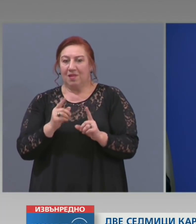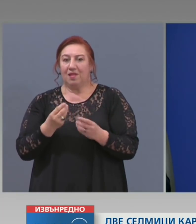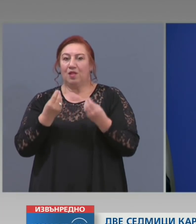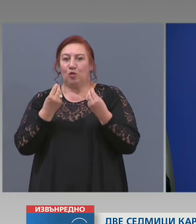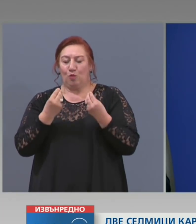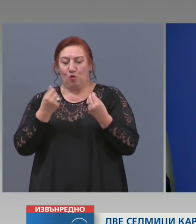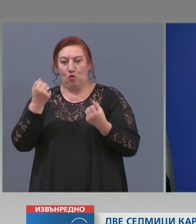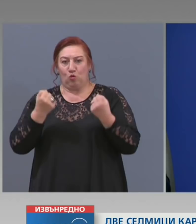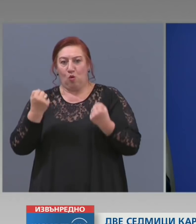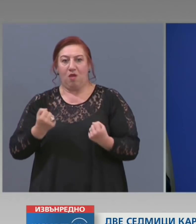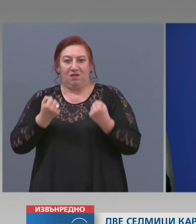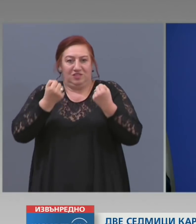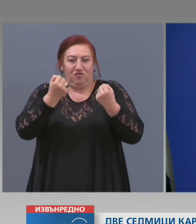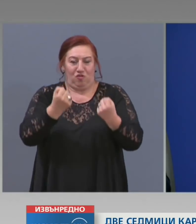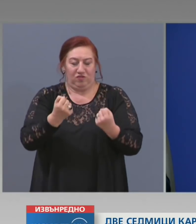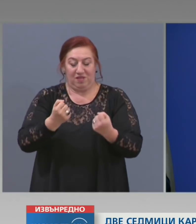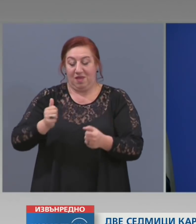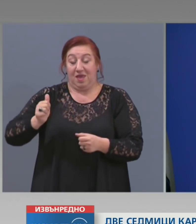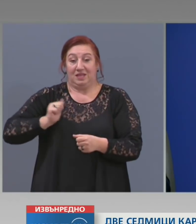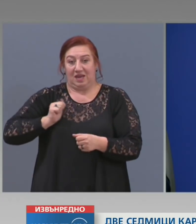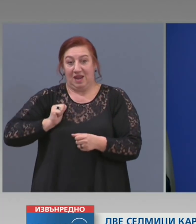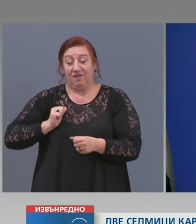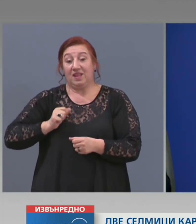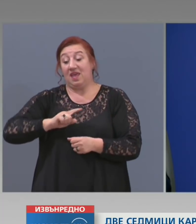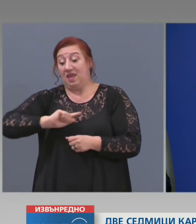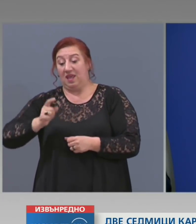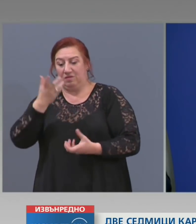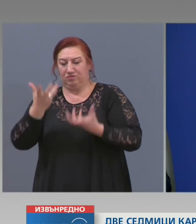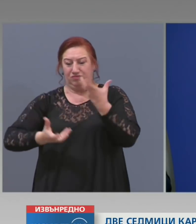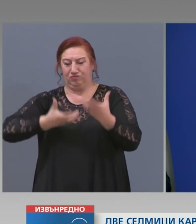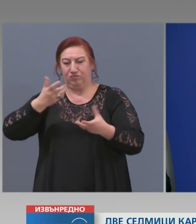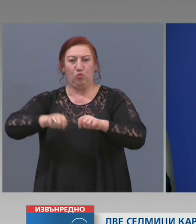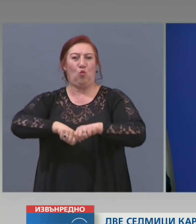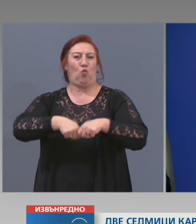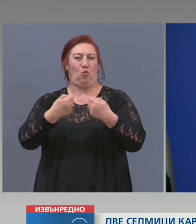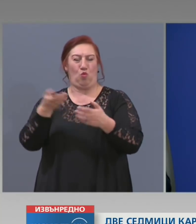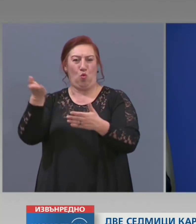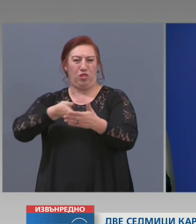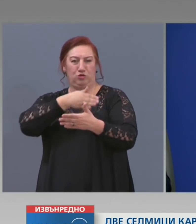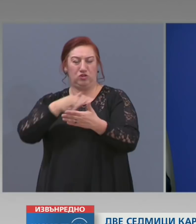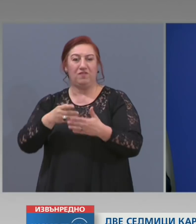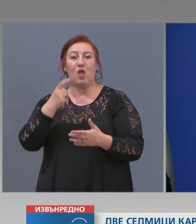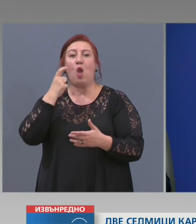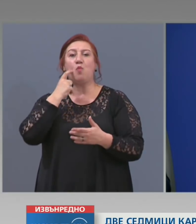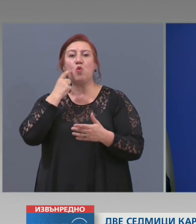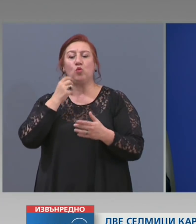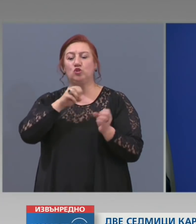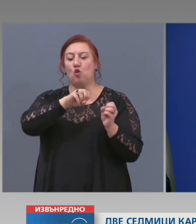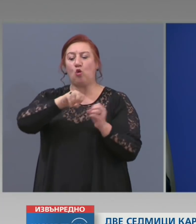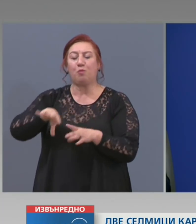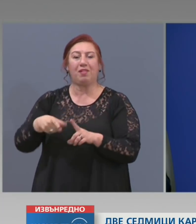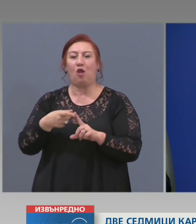извозване, съхраняване и унищожаване на така наречения биологичен отпадък от